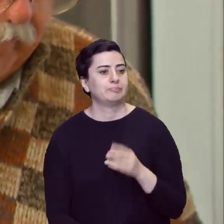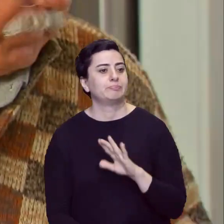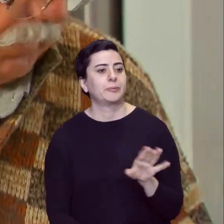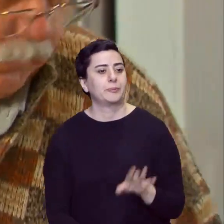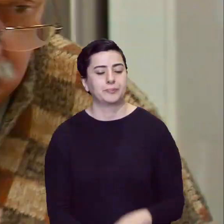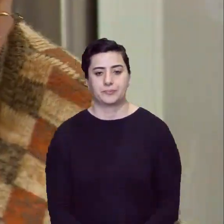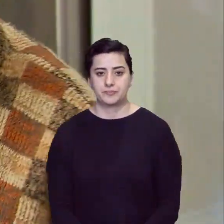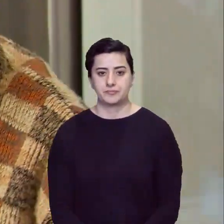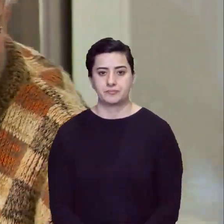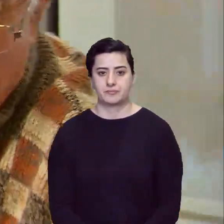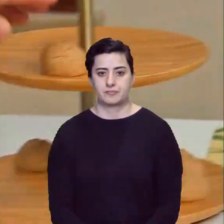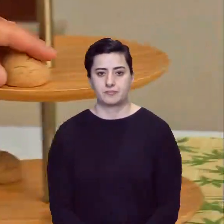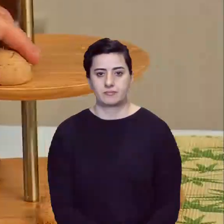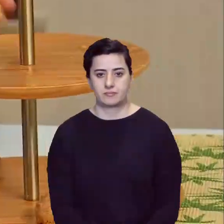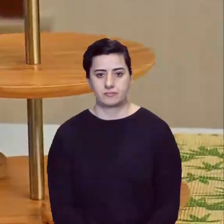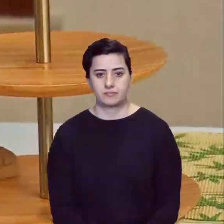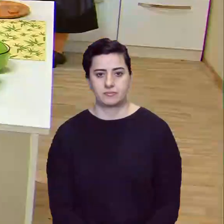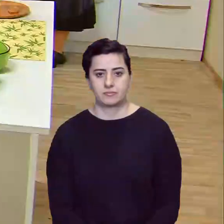tamam.